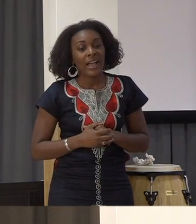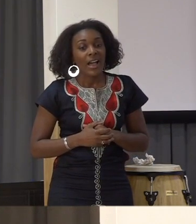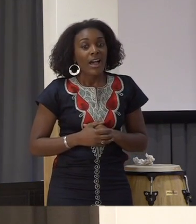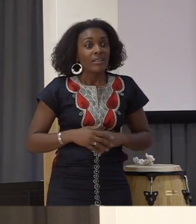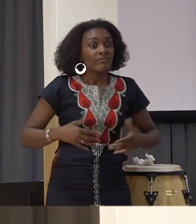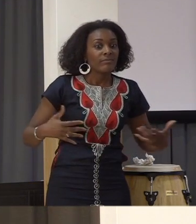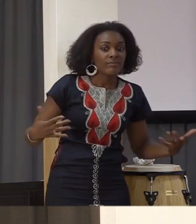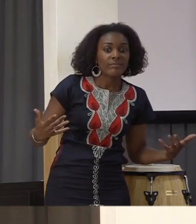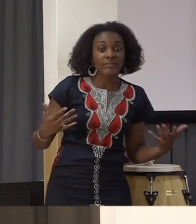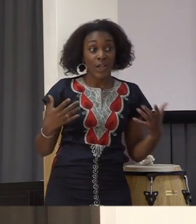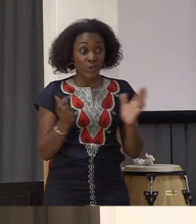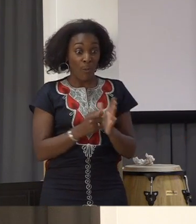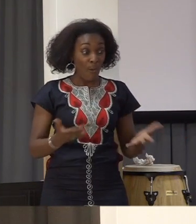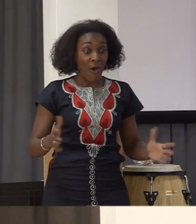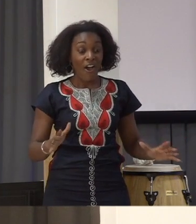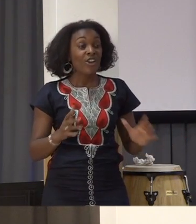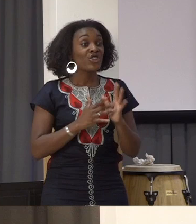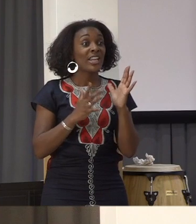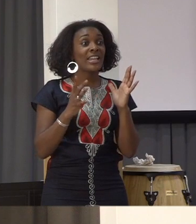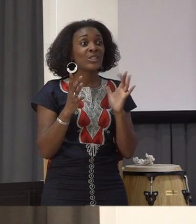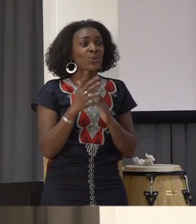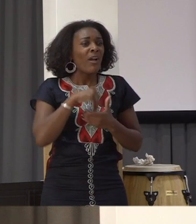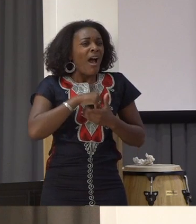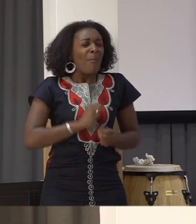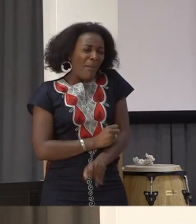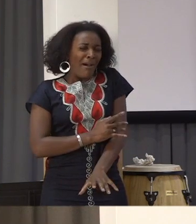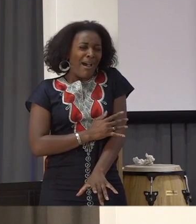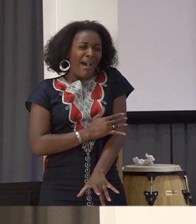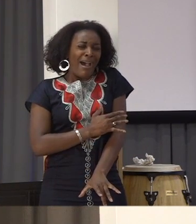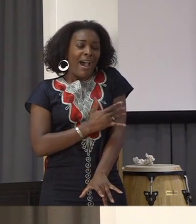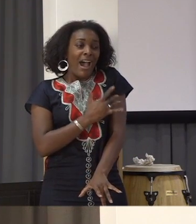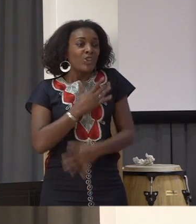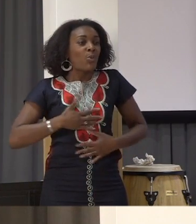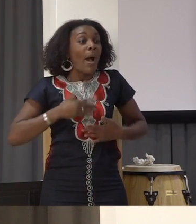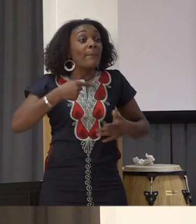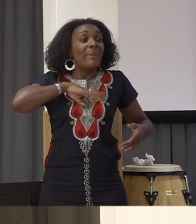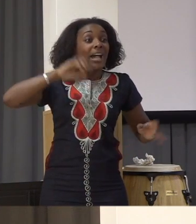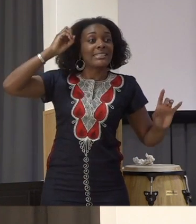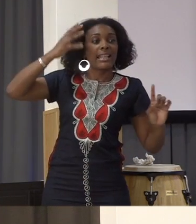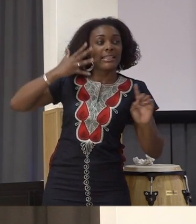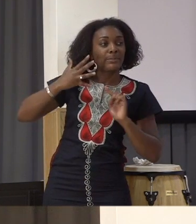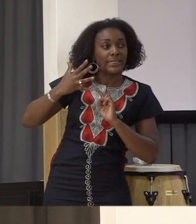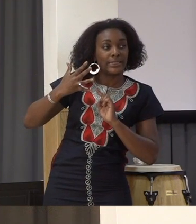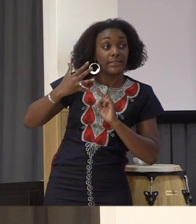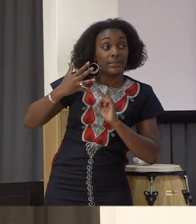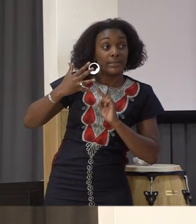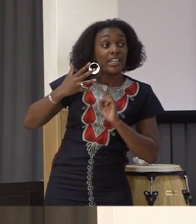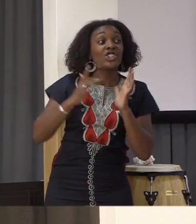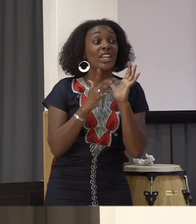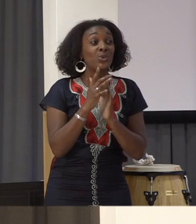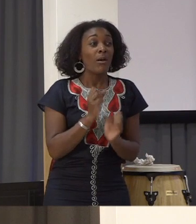moment même, Jésus tressaillit de joie par le Saint-Esprit. On retrouve le par l'Esprit encore.